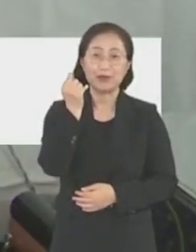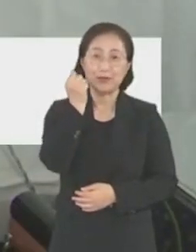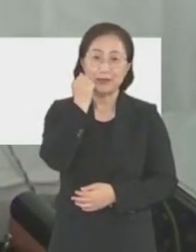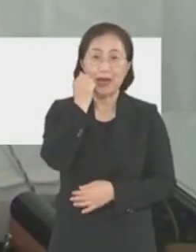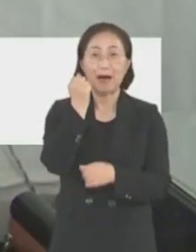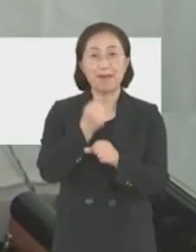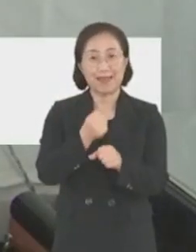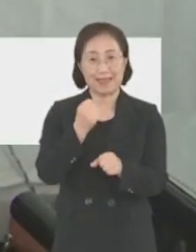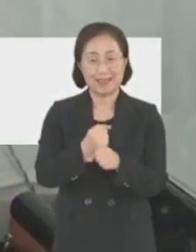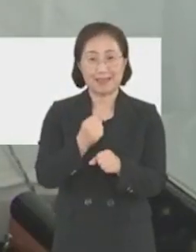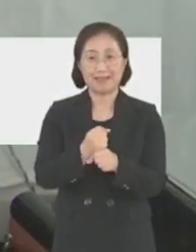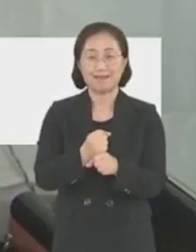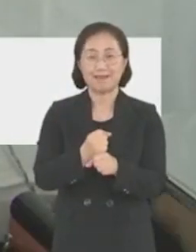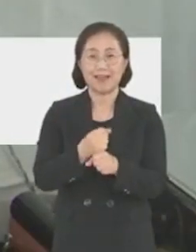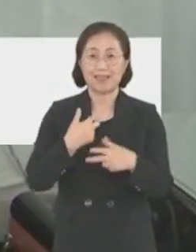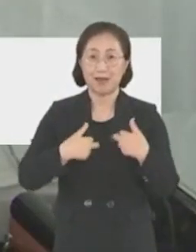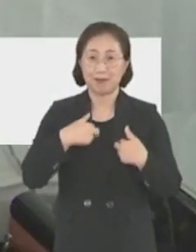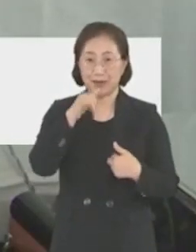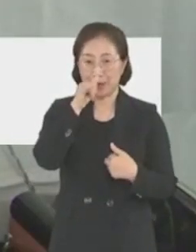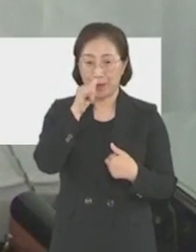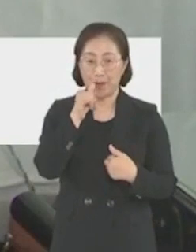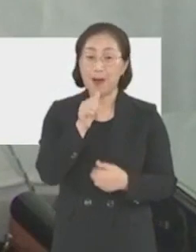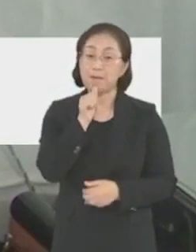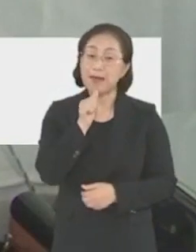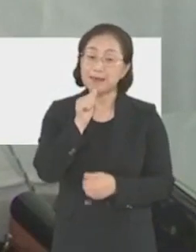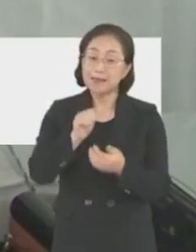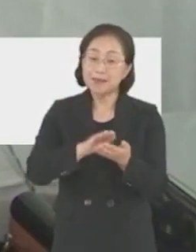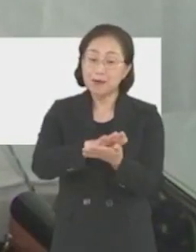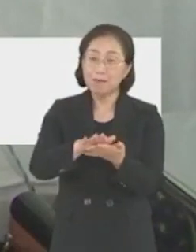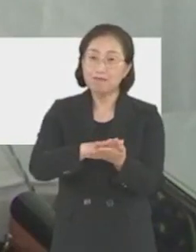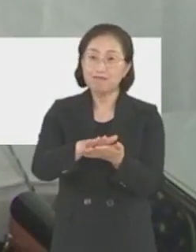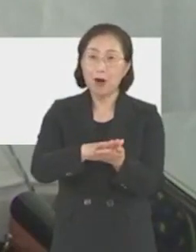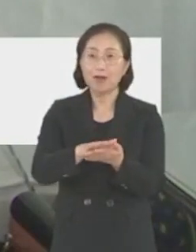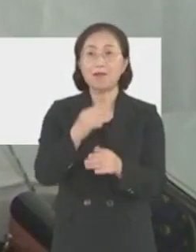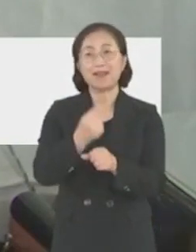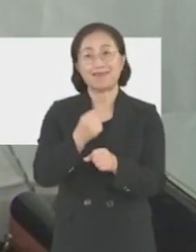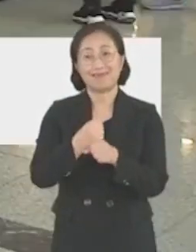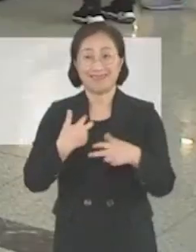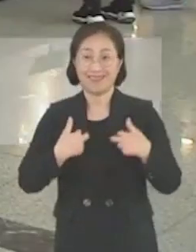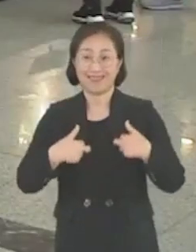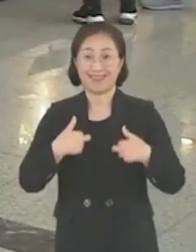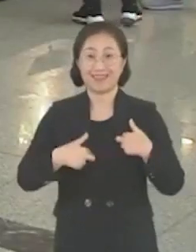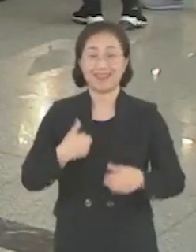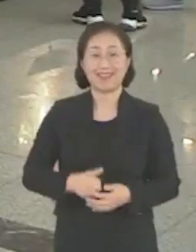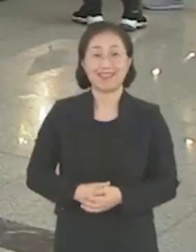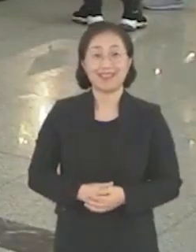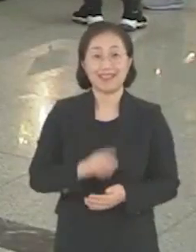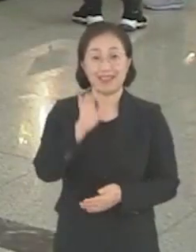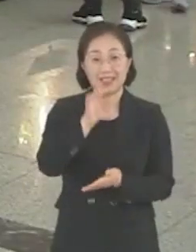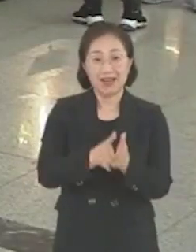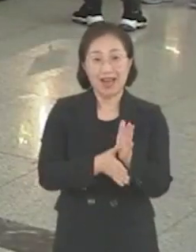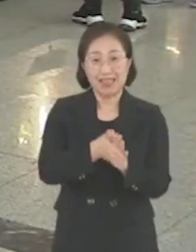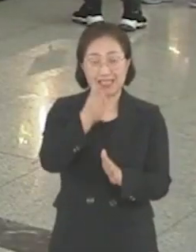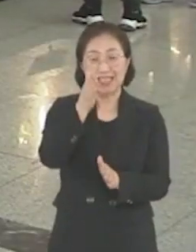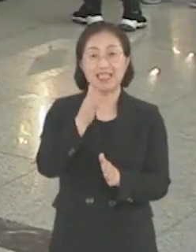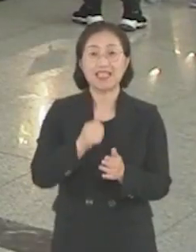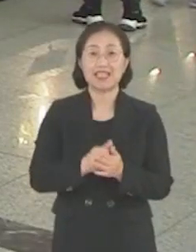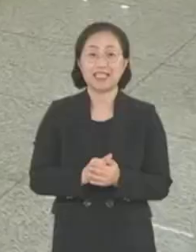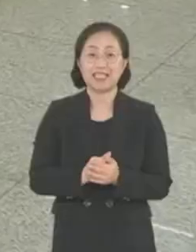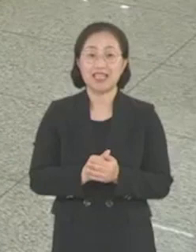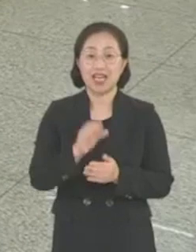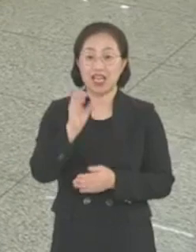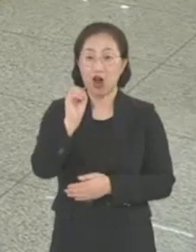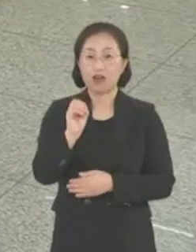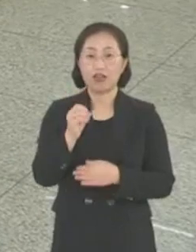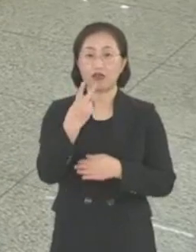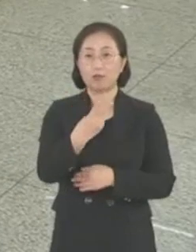재밌었고요. 파 동글동글 할 때 재밌었어요. 천안시는 영이 두 차례 들어가는 10월